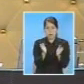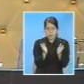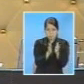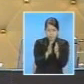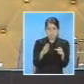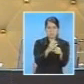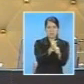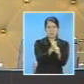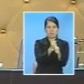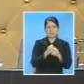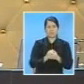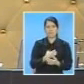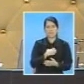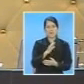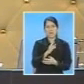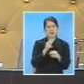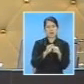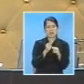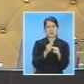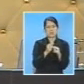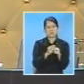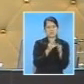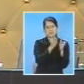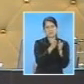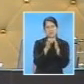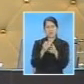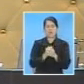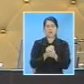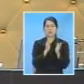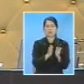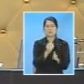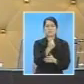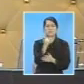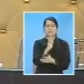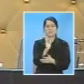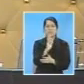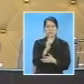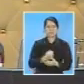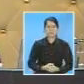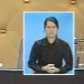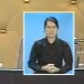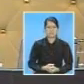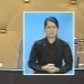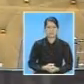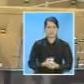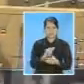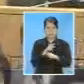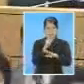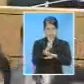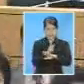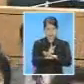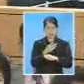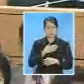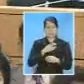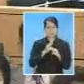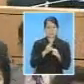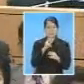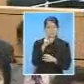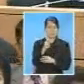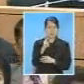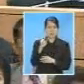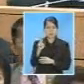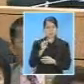แล้วไม่พาดพิงกันแล้วครับเป็นสุภาพบุรุษผมเชื่อท่านเป็นสุภาพบุรุษนะครับ กราบเรียนท่านประธานสภาที่เคารพครับผมการุณโหสกุลนะครับ